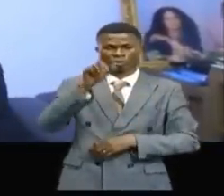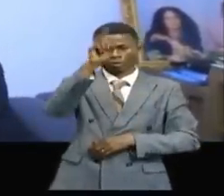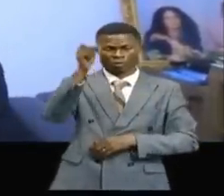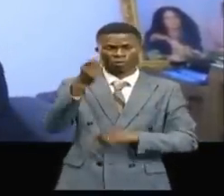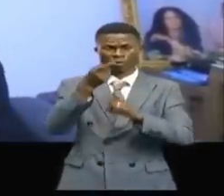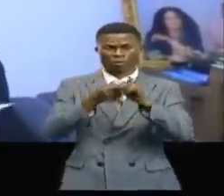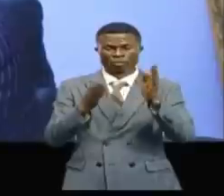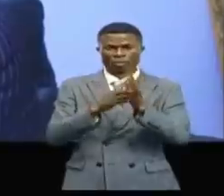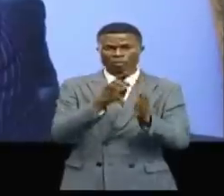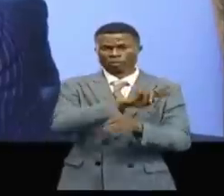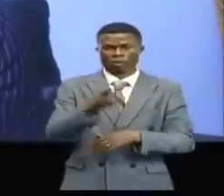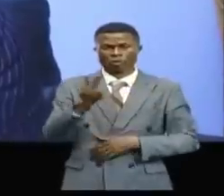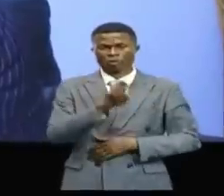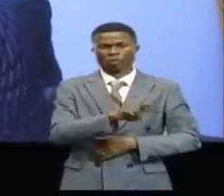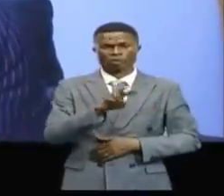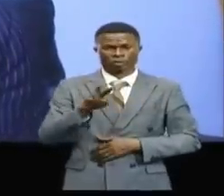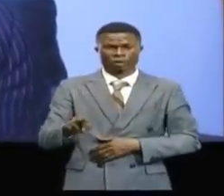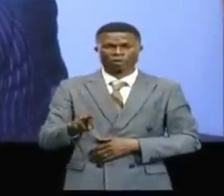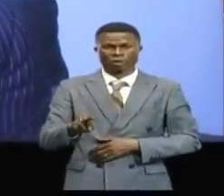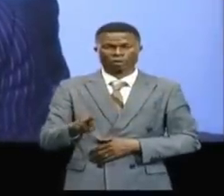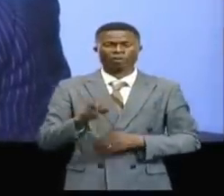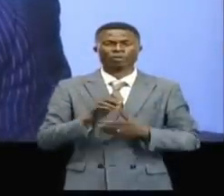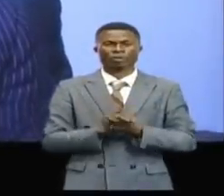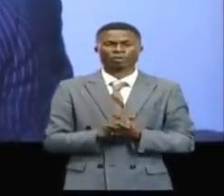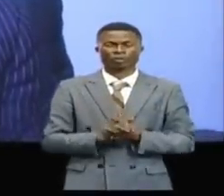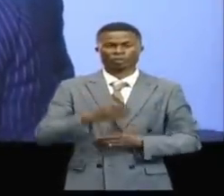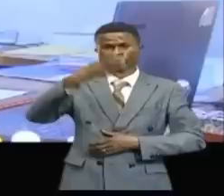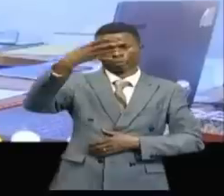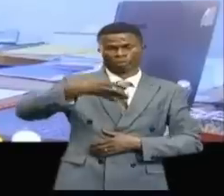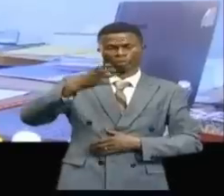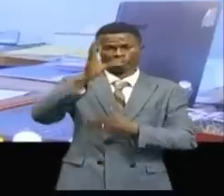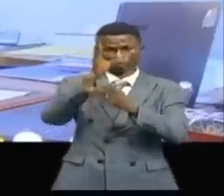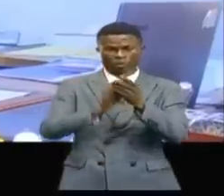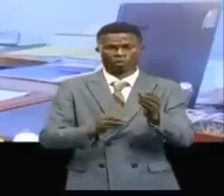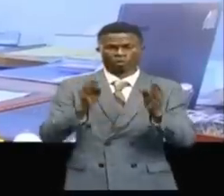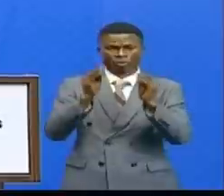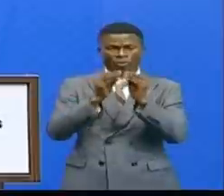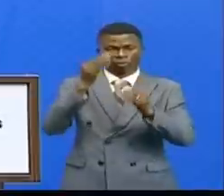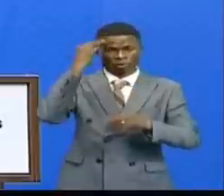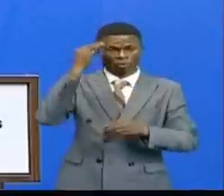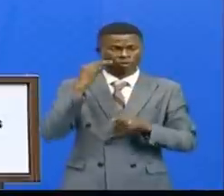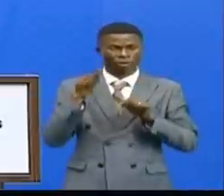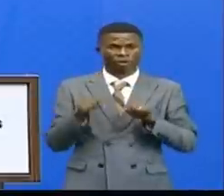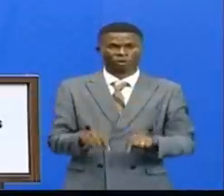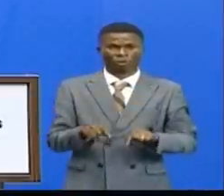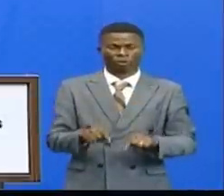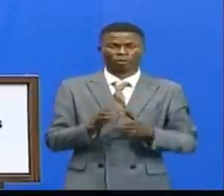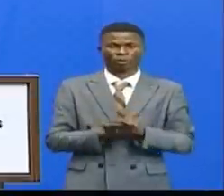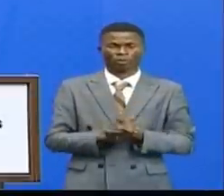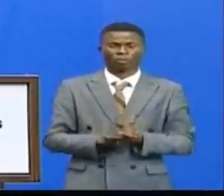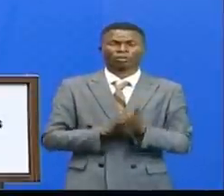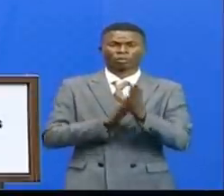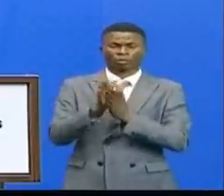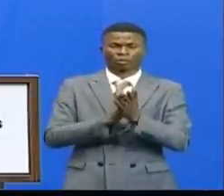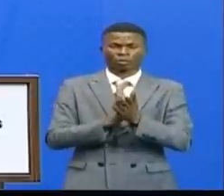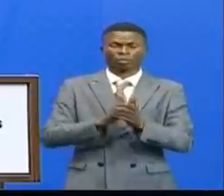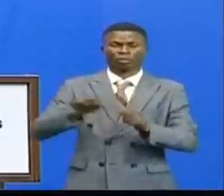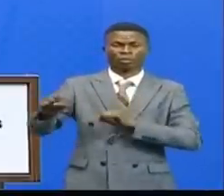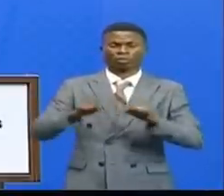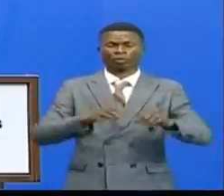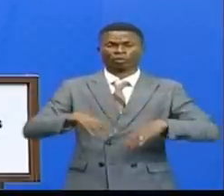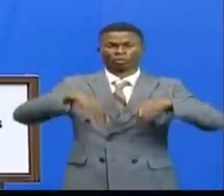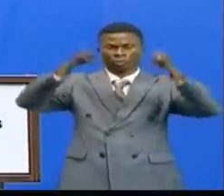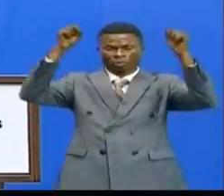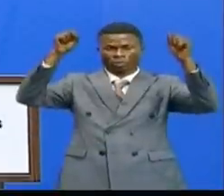30 septembre 2022. Au quatrième chapitre du Conseil des ministres de ce jour, relatif à l'examen et